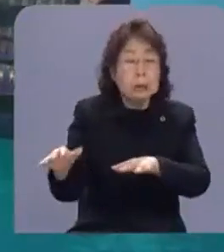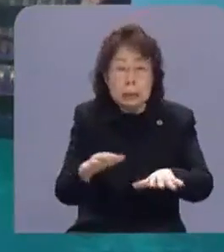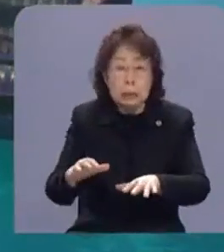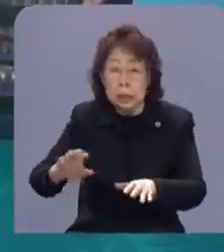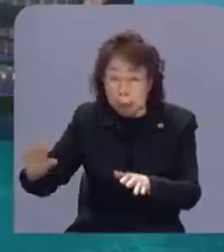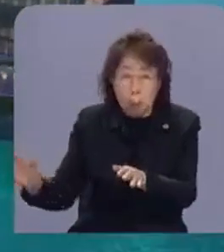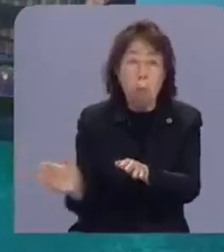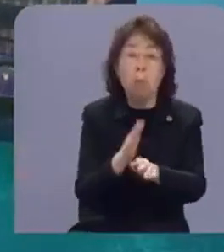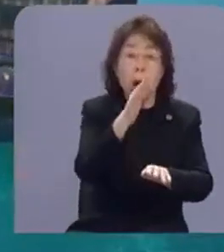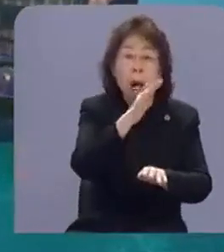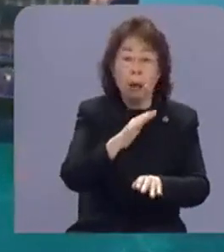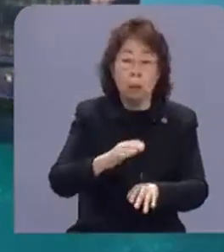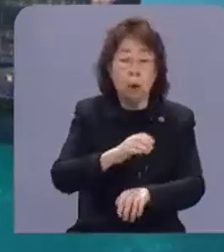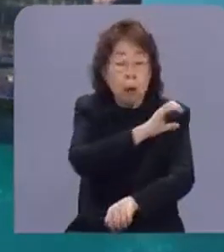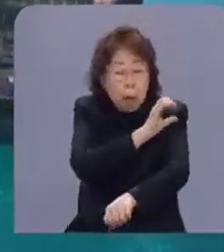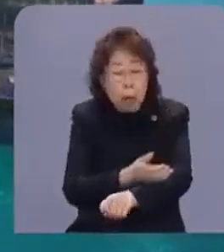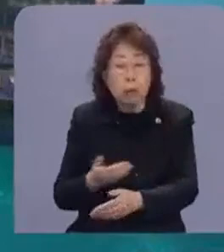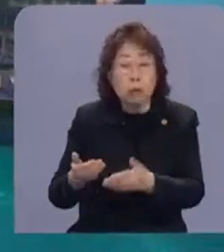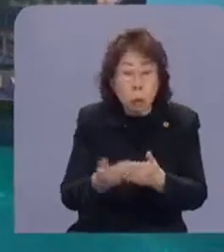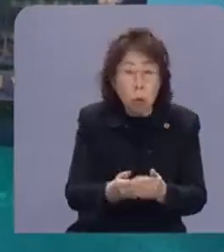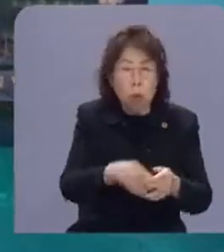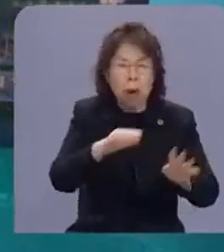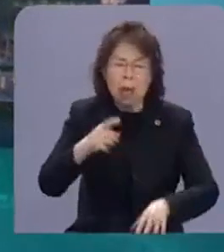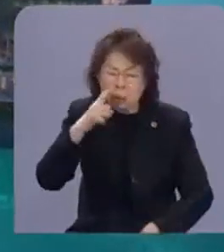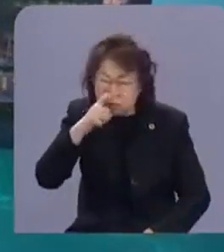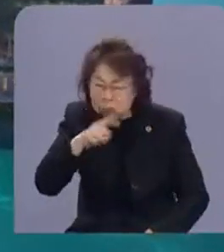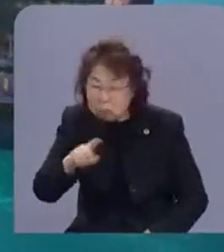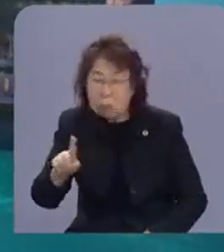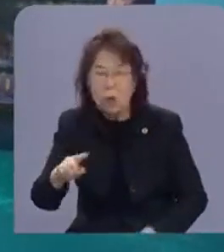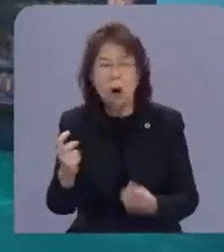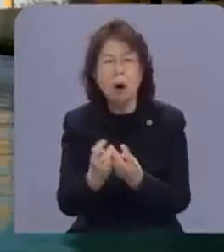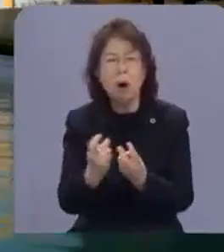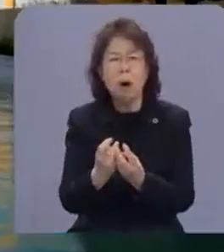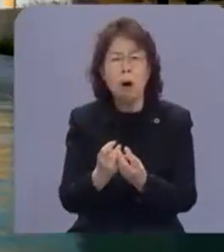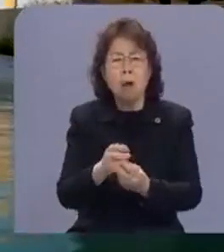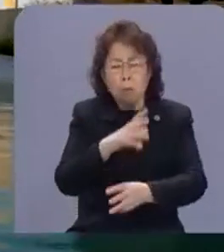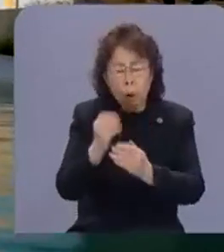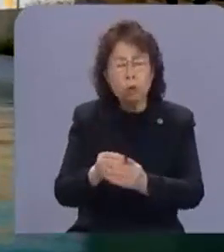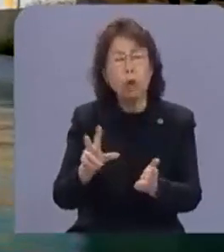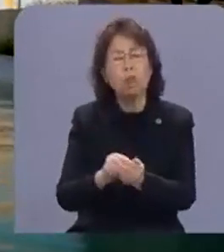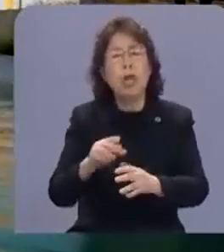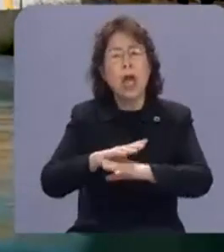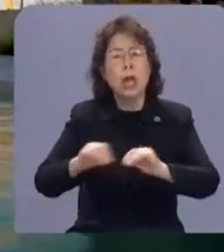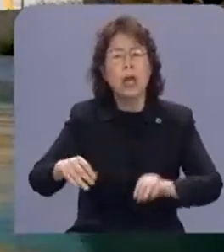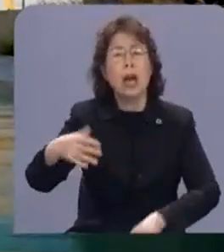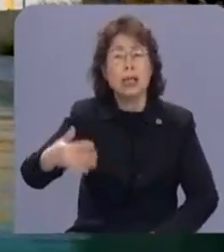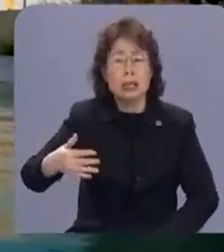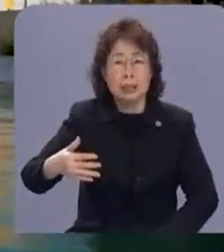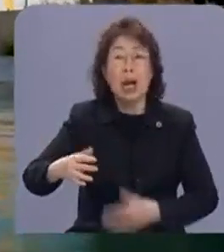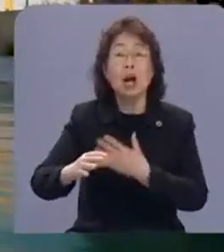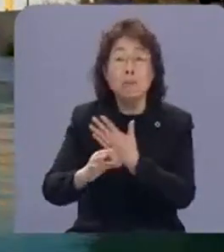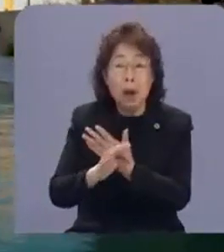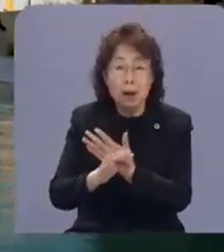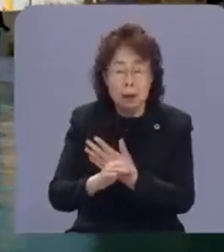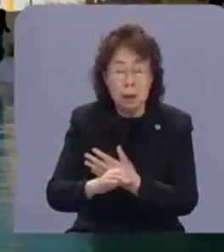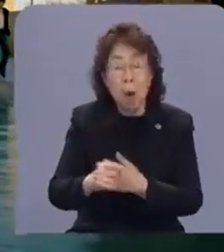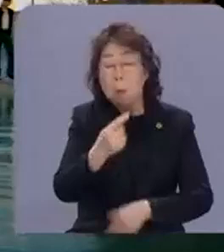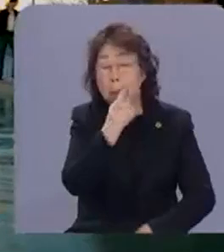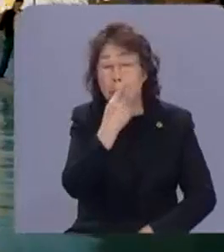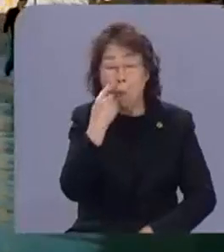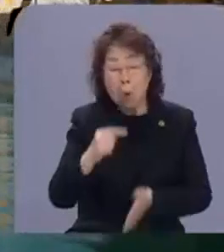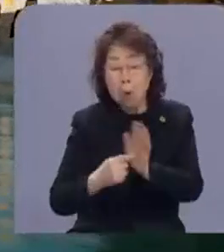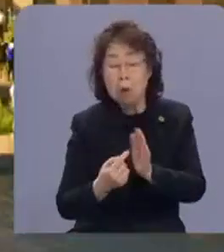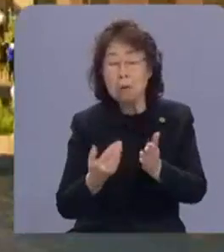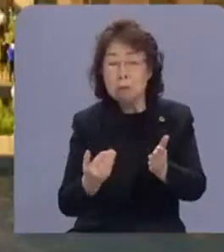파도, 에너지 공급, 그리고 해양 오염까지 예견되는 각종 문제를 해결하지 못한다면 보여주기식